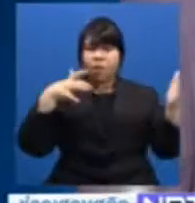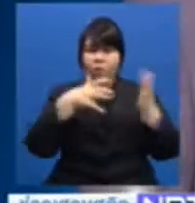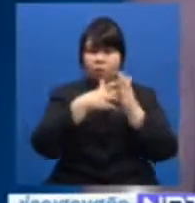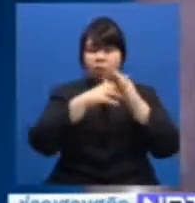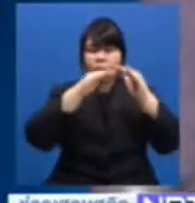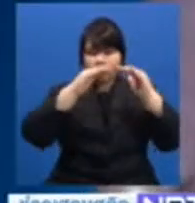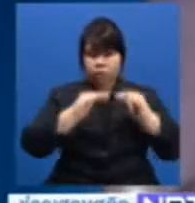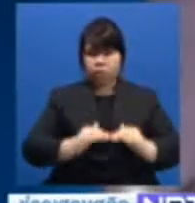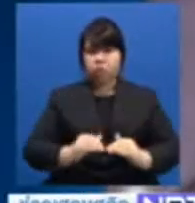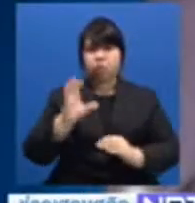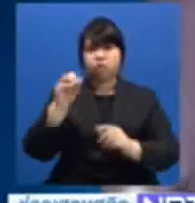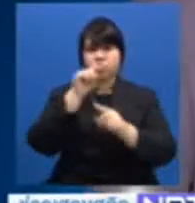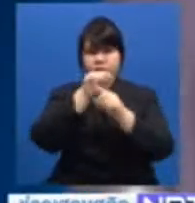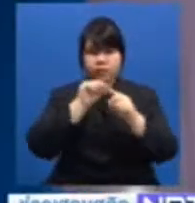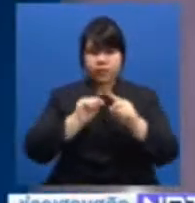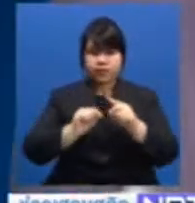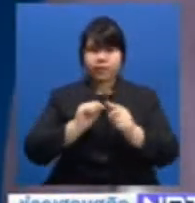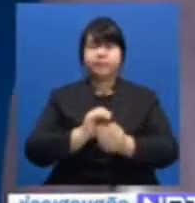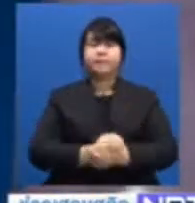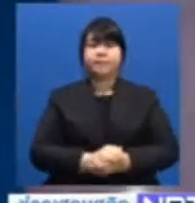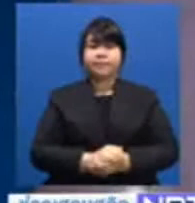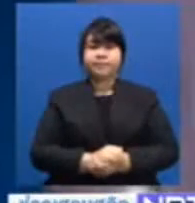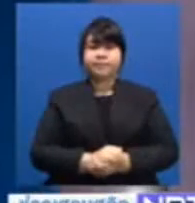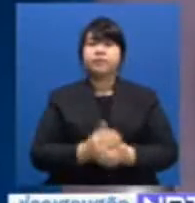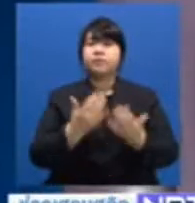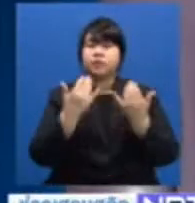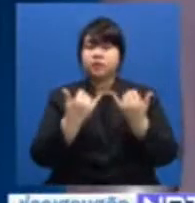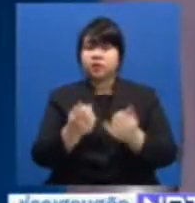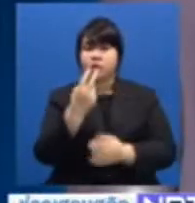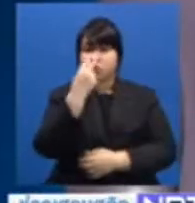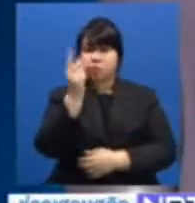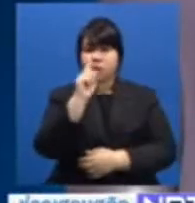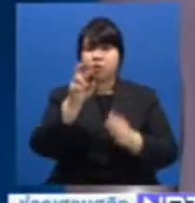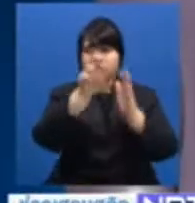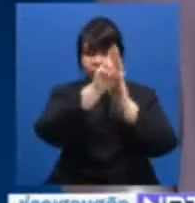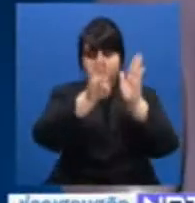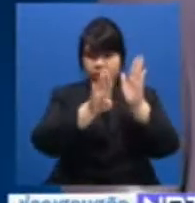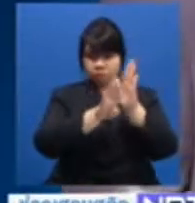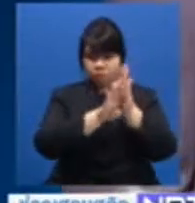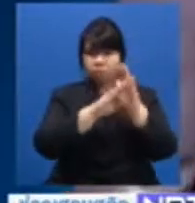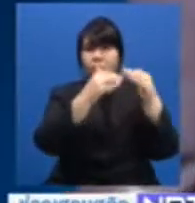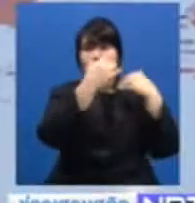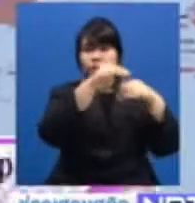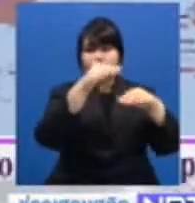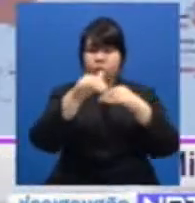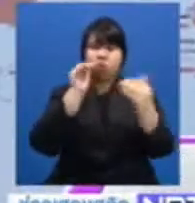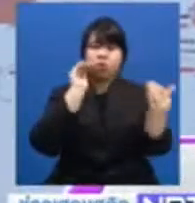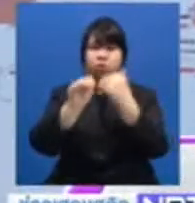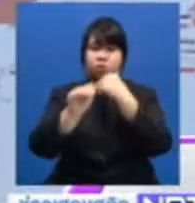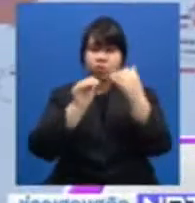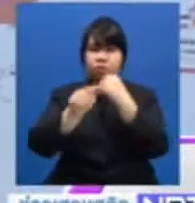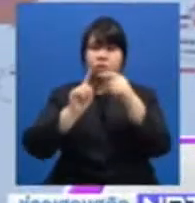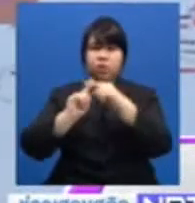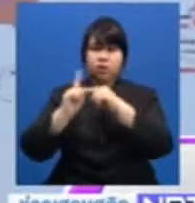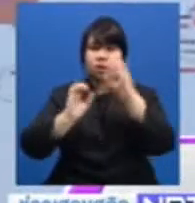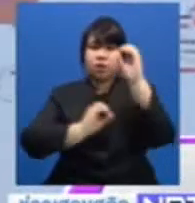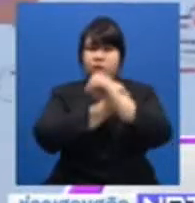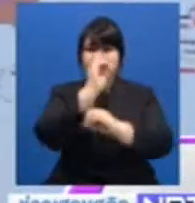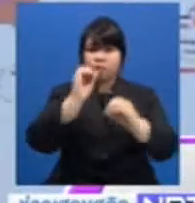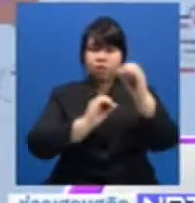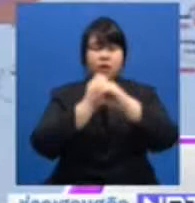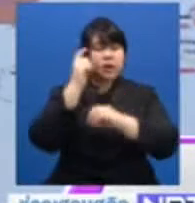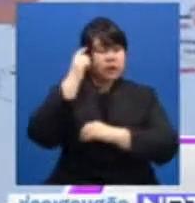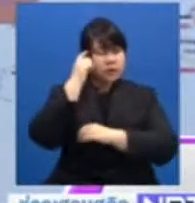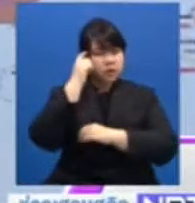เป็นศูนย์ค่ะอ่าอันนี้นะคะเนื่องจากมองว่าเมื่อระบบคมนาคมขนส่งมีความปลอดภัยก็จะส่งผลให้การเดินทาง